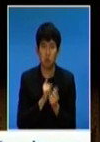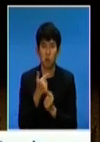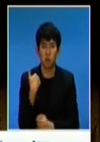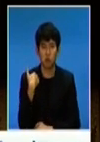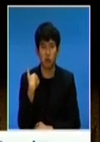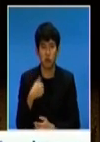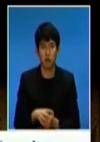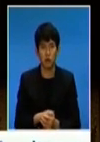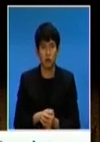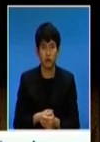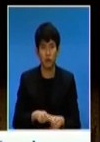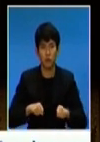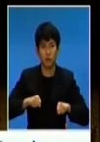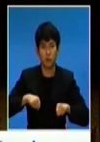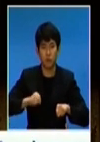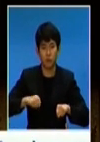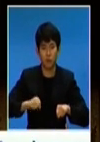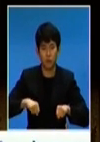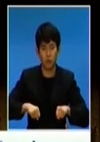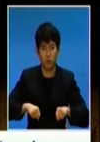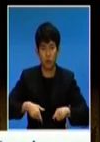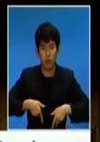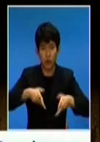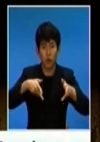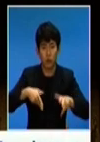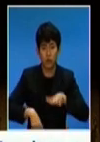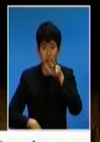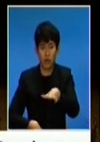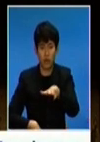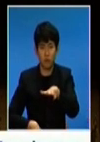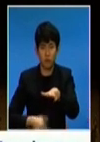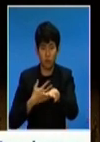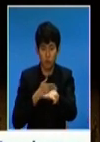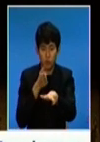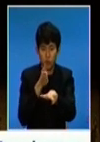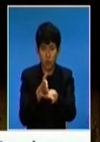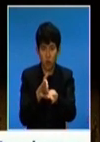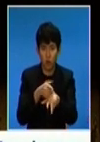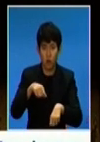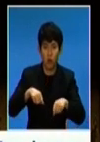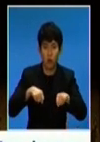ขี่กันอยู่3คนถนน3เลนอยู่เลนกลางเลยครับขี่คุยกัน